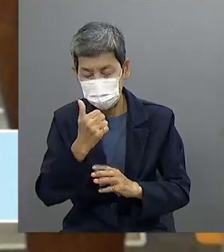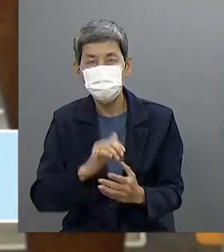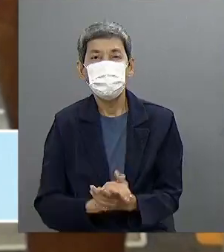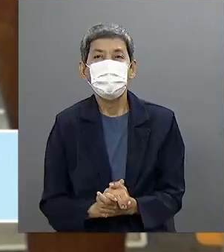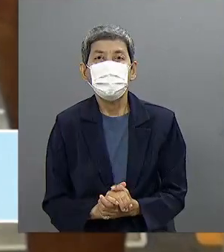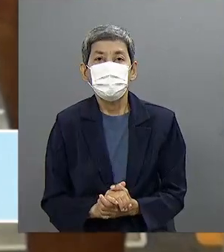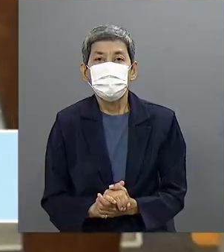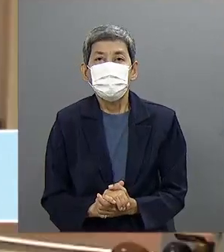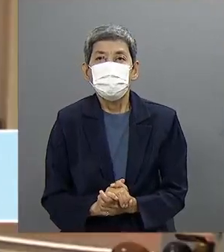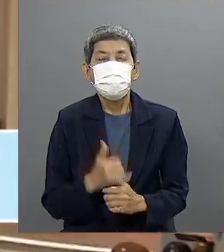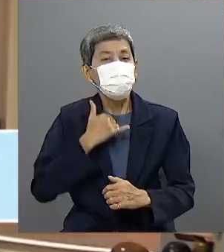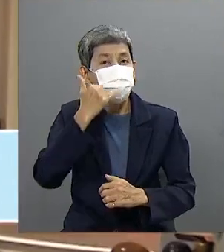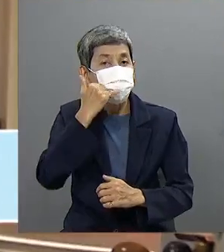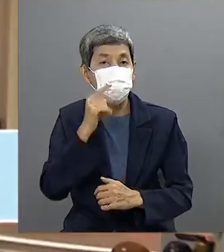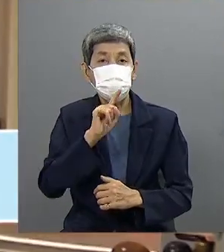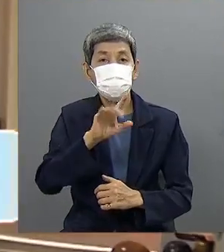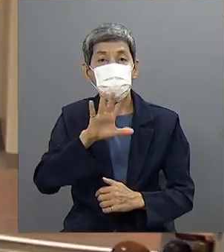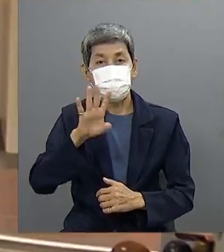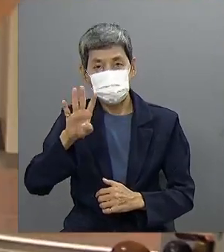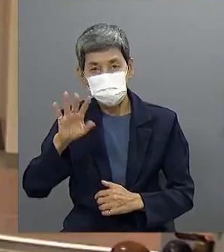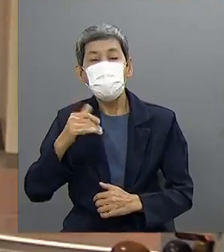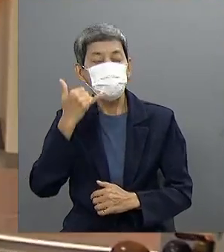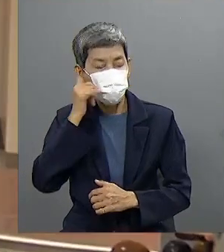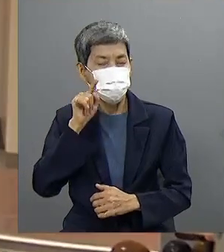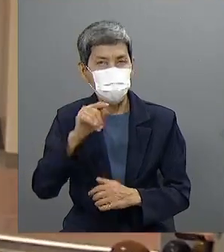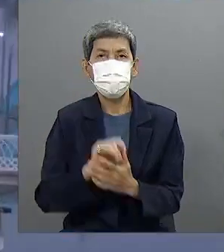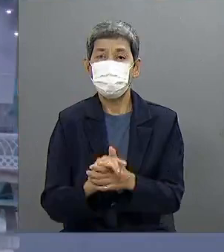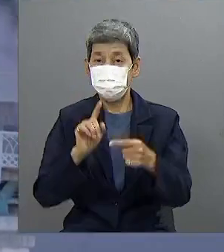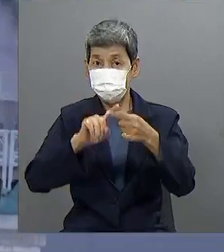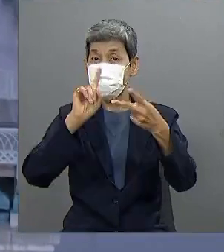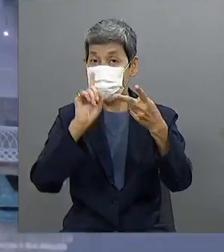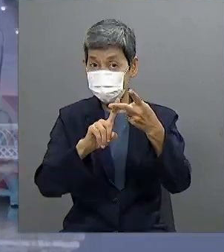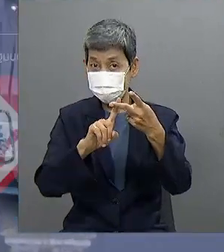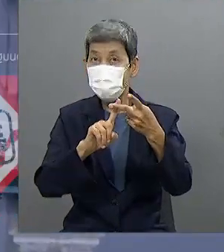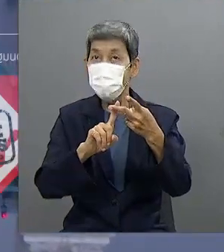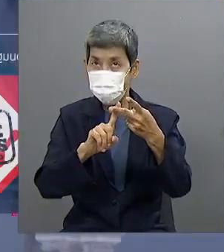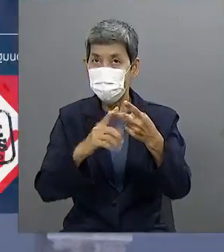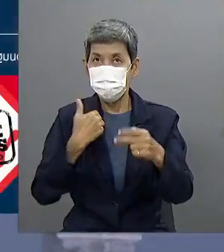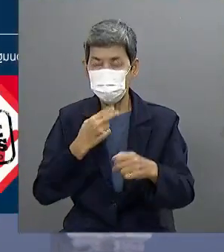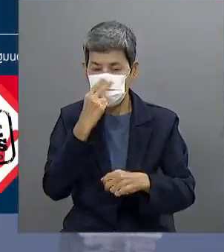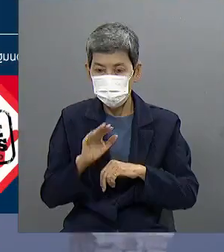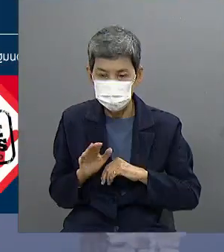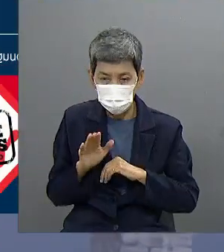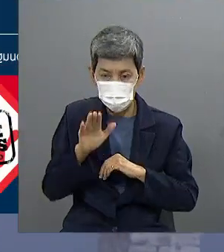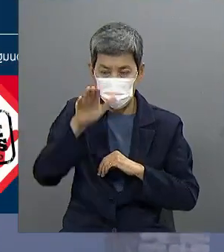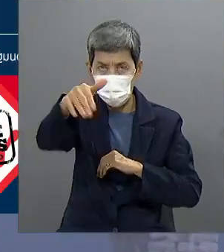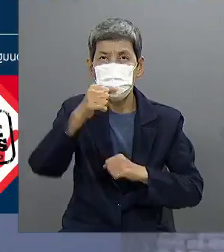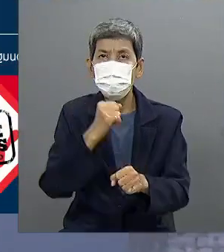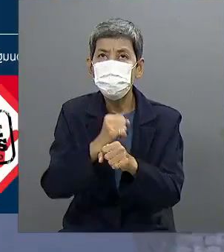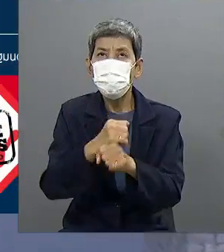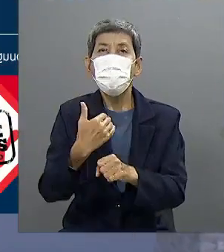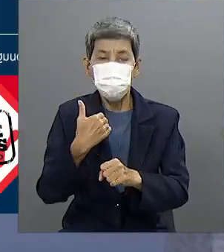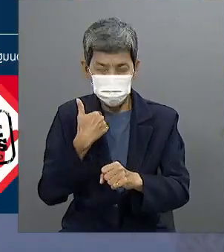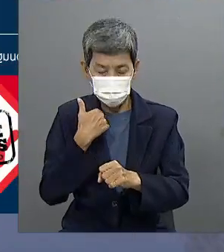www.thailandpost.co.th หรือโทรที่1545ค่ะส่วนอีกหนึ่งเรื่องมามีตรวจสอบกันคือแชร์ข้อมูลในสื่อสังคมออนไลน์ใ